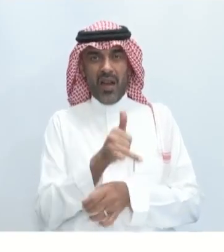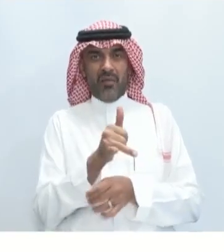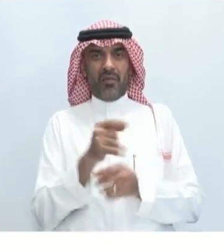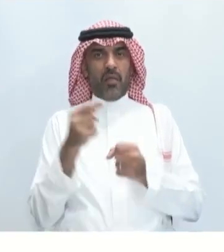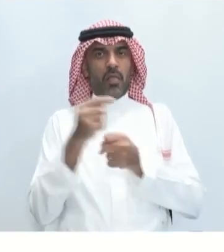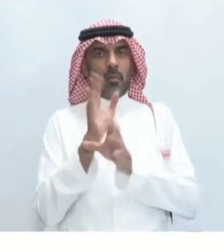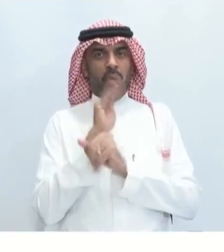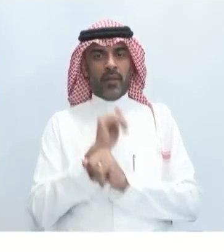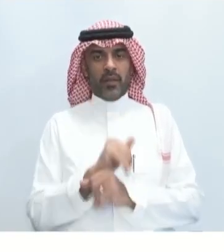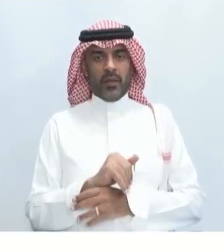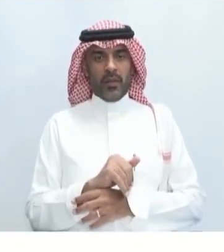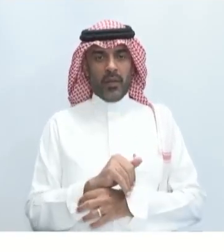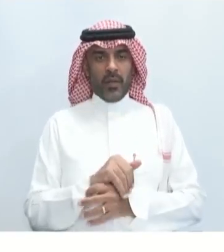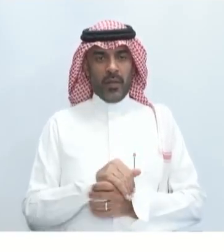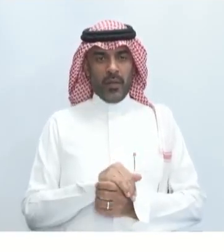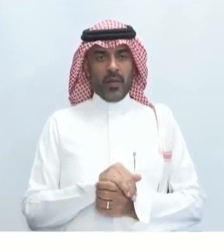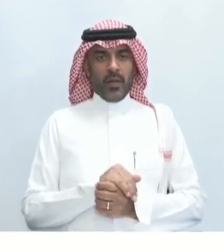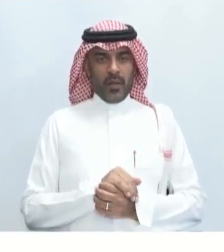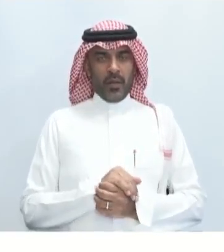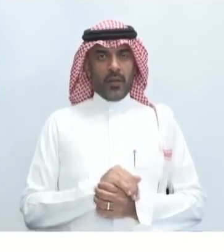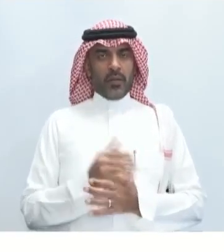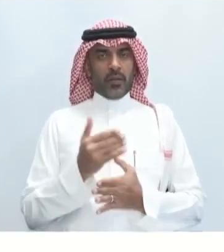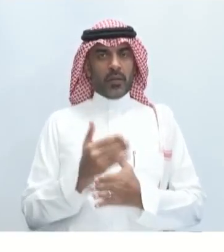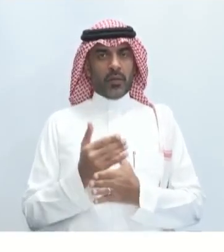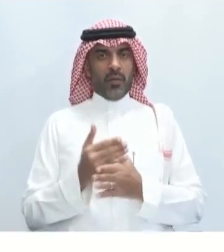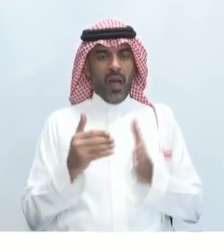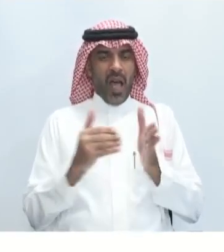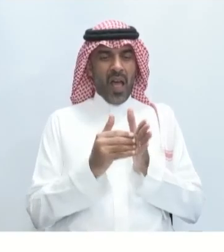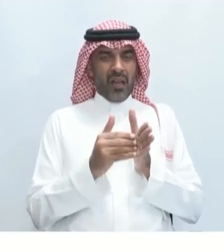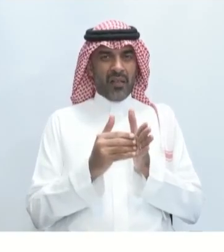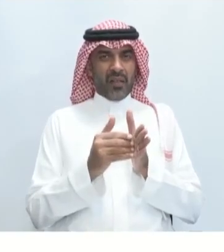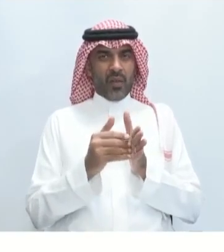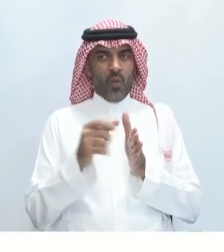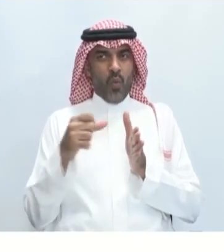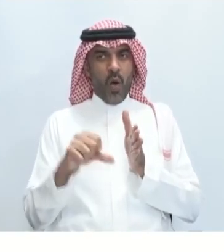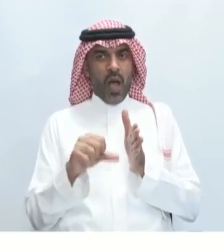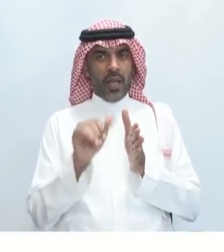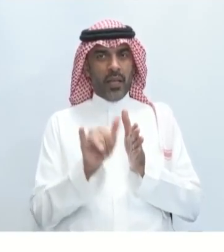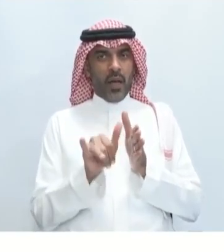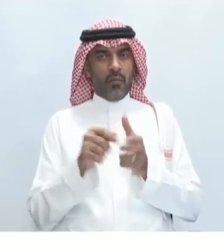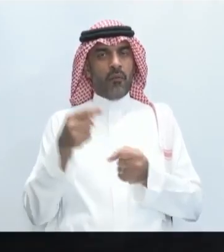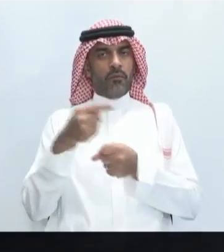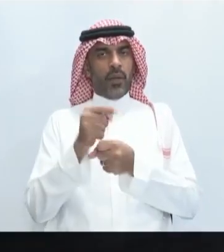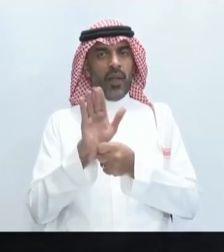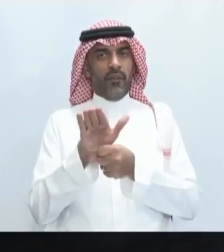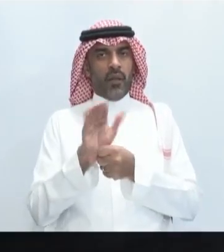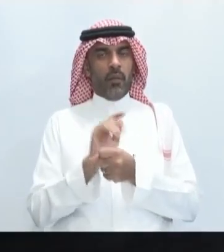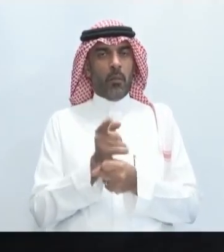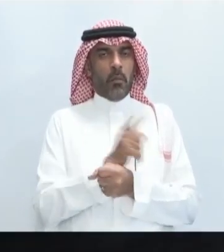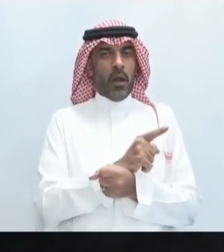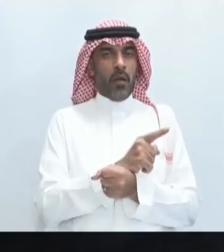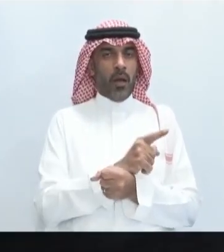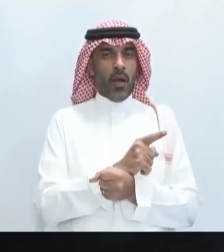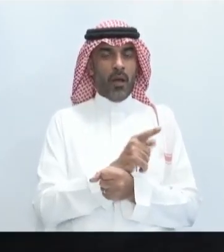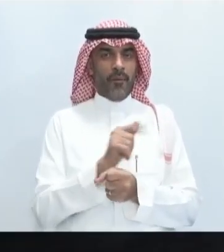الفتحه تظهر على المعتل الاخر بالواو او بالياء ولكنها تقدر على المعتل